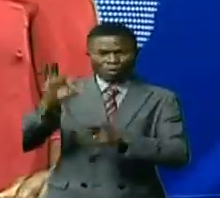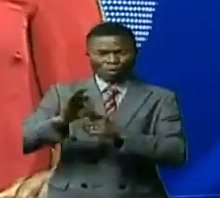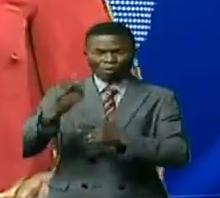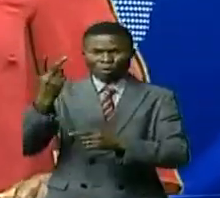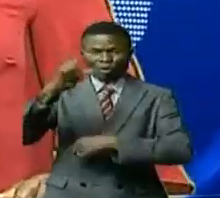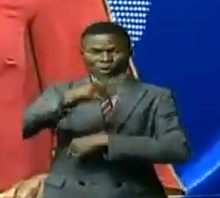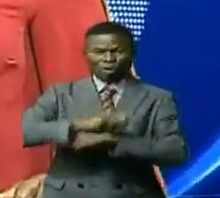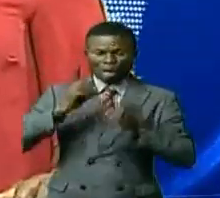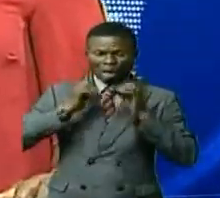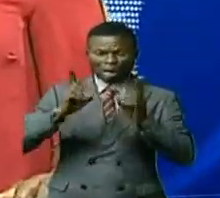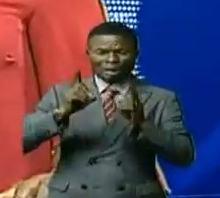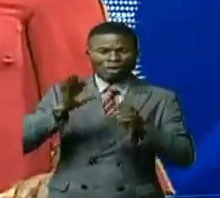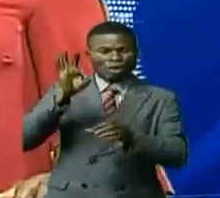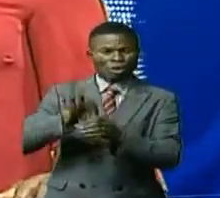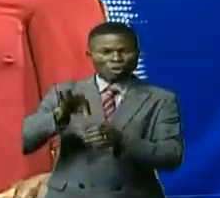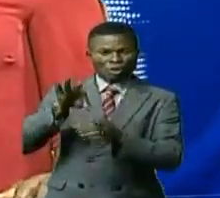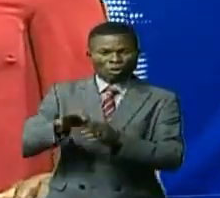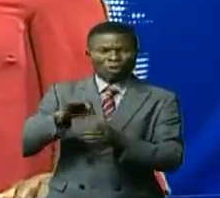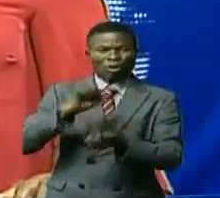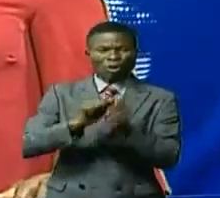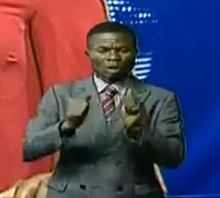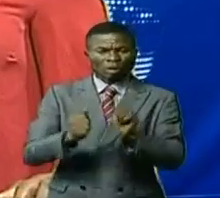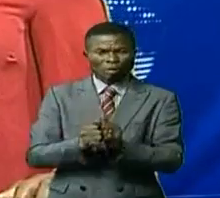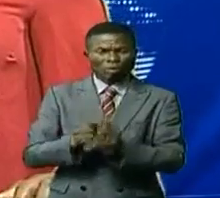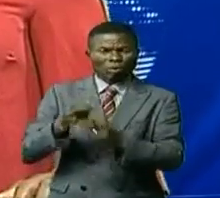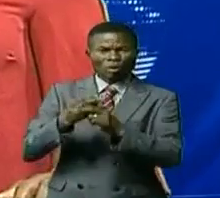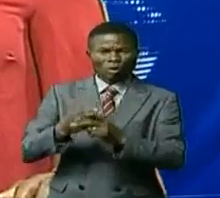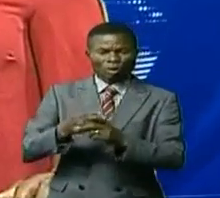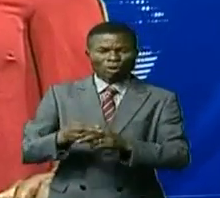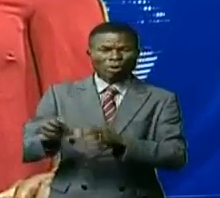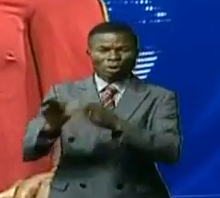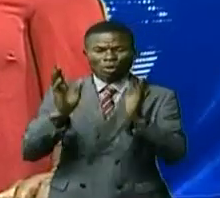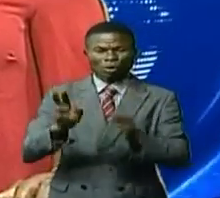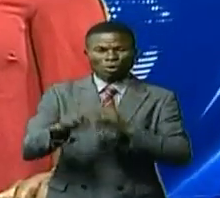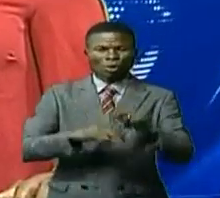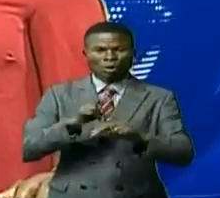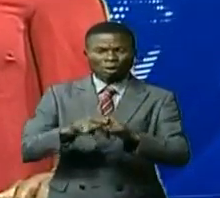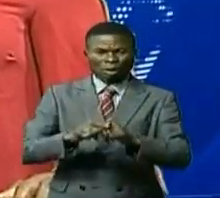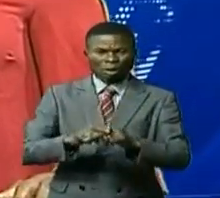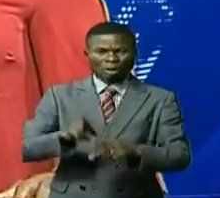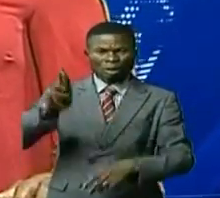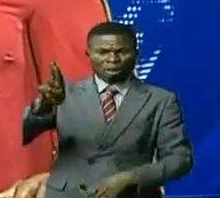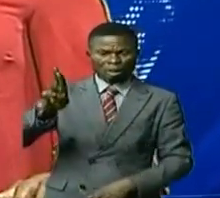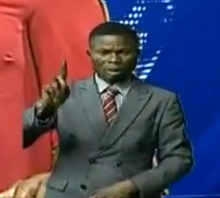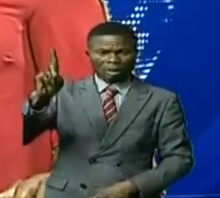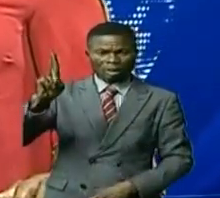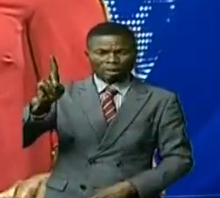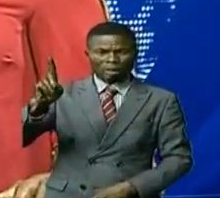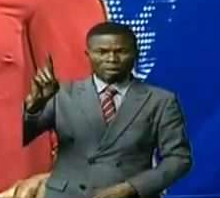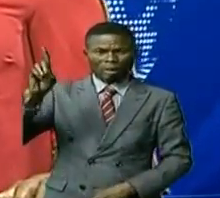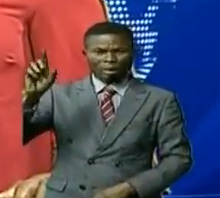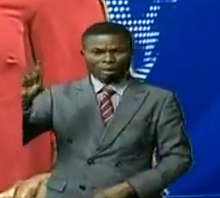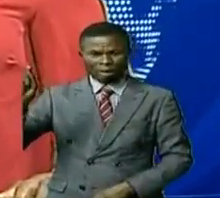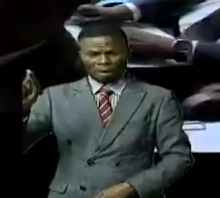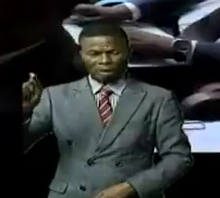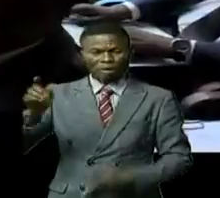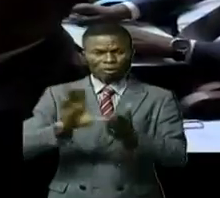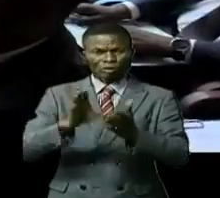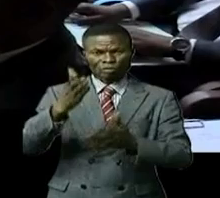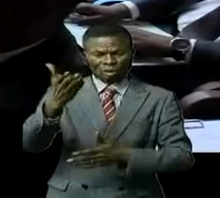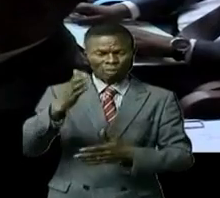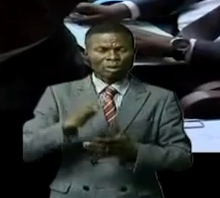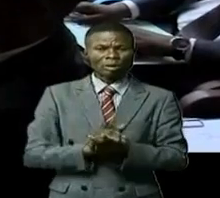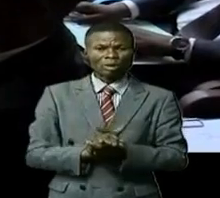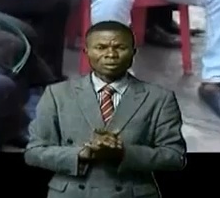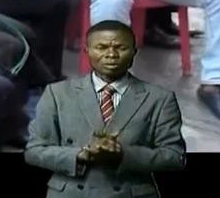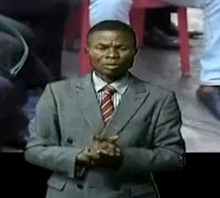discours électoraux sur la supervision du coordonnateur national du RDT, Sylvain Moutombo. Il faut un